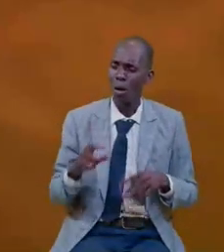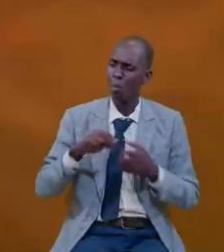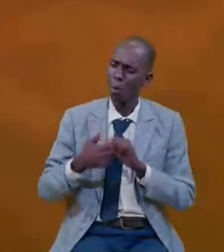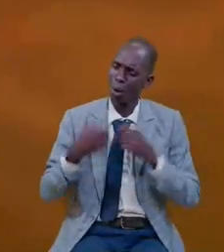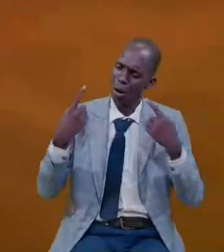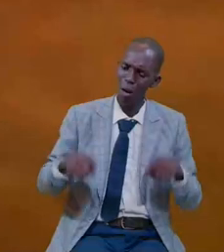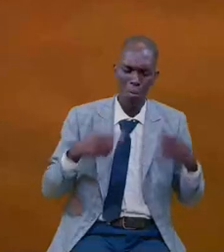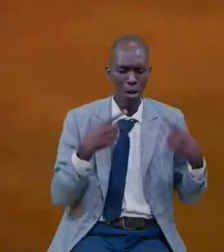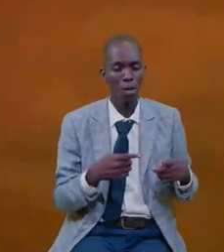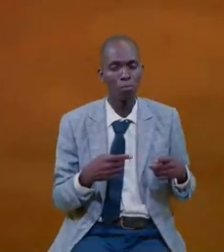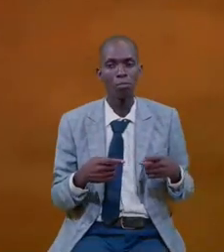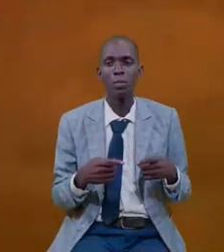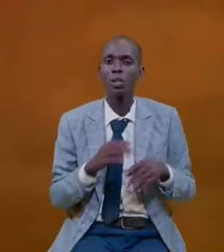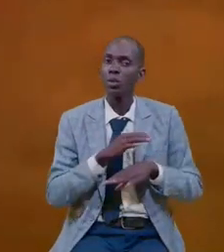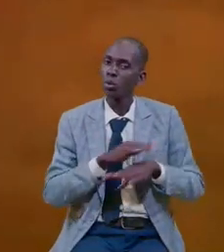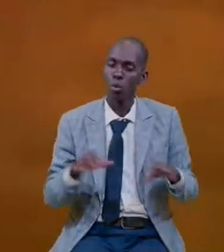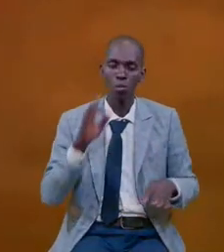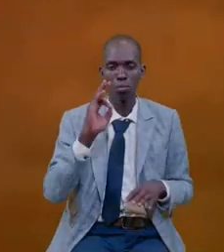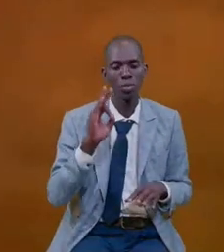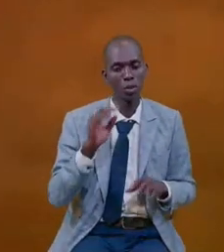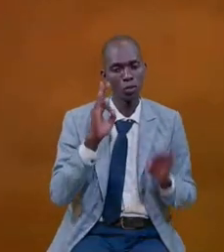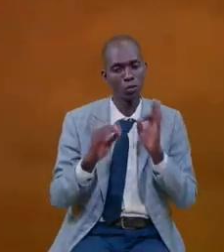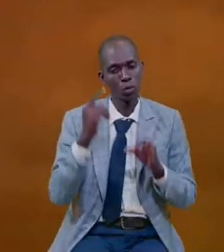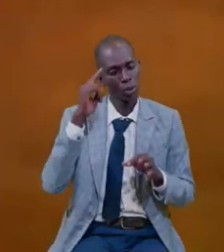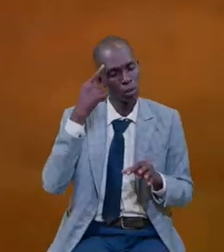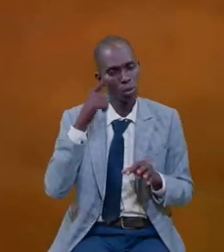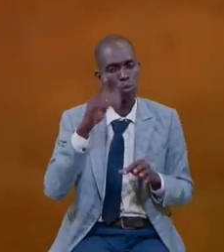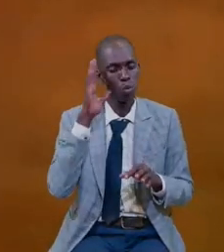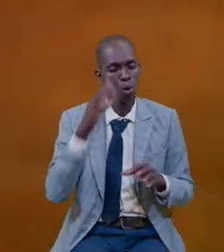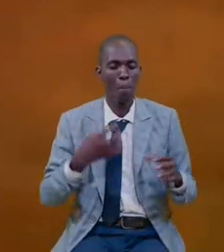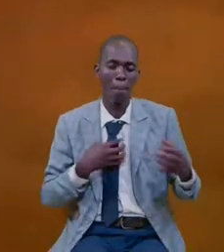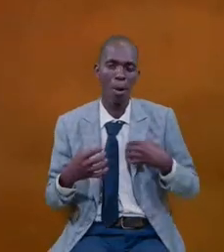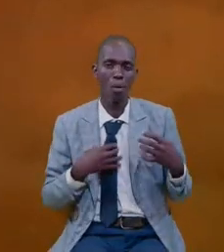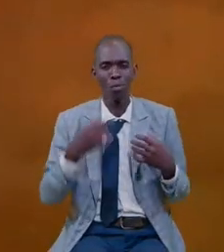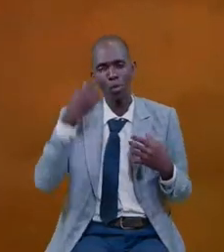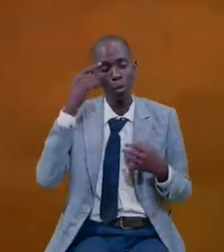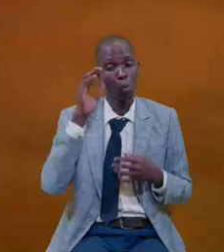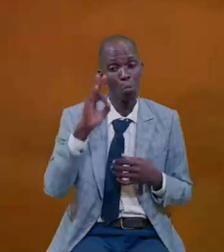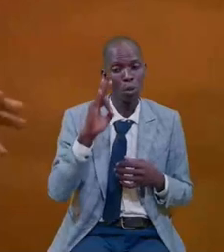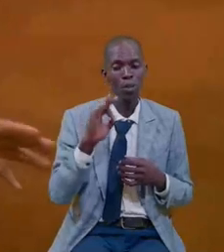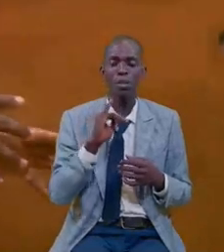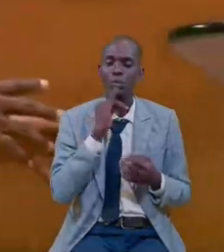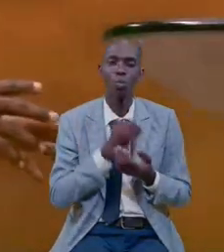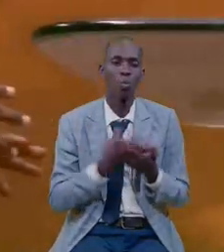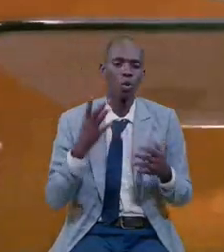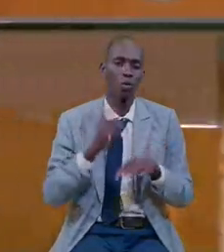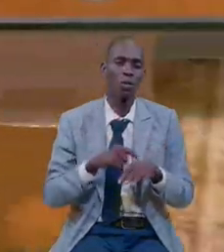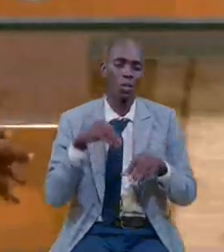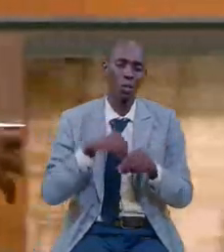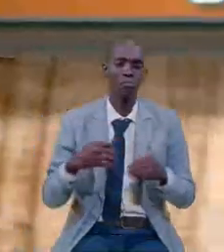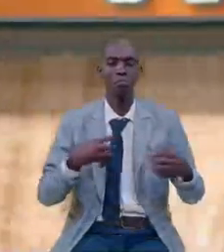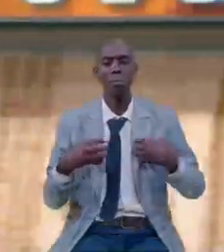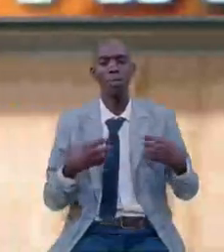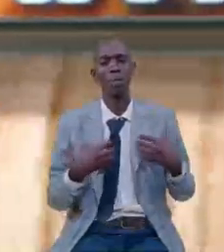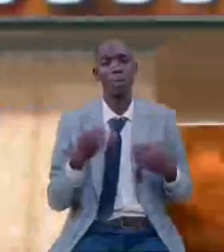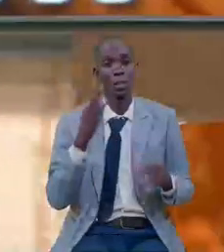Si se passe, si se passe, tu es prédicateur. Faut prêcher parce que tu dois murmurer. Tu gâches ta vie.